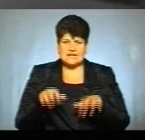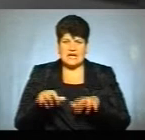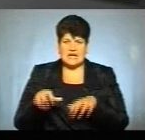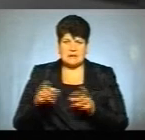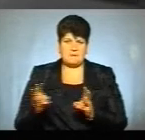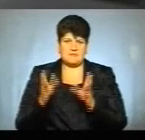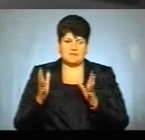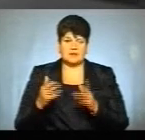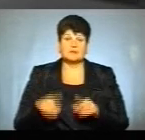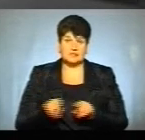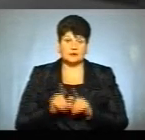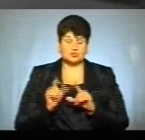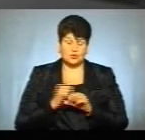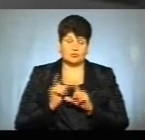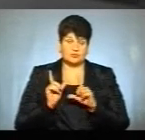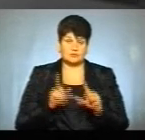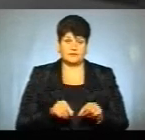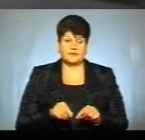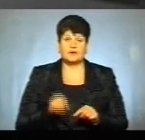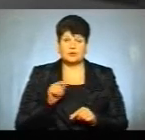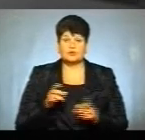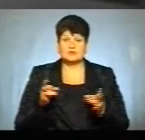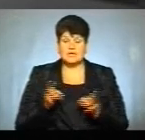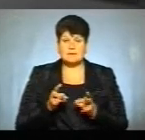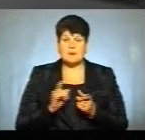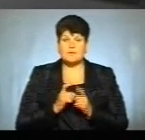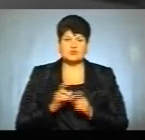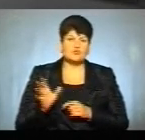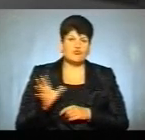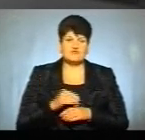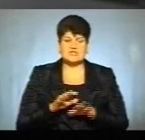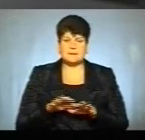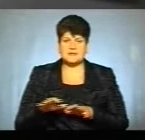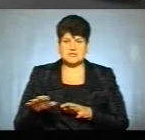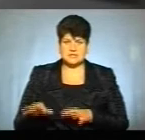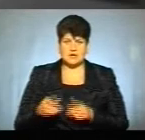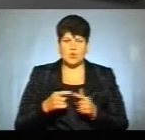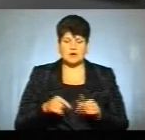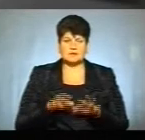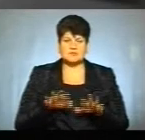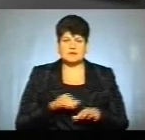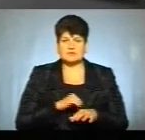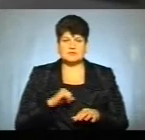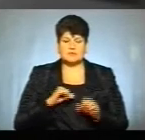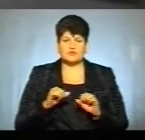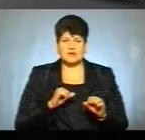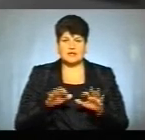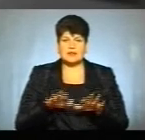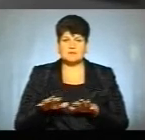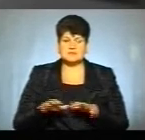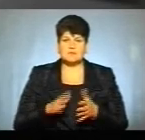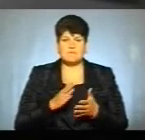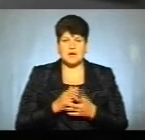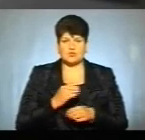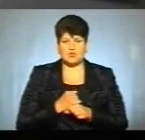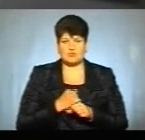згріб і підпалив. І ми туди рейди так само робимо. Через те треба боротися у всіх місцях. Усі органи місцевого самоврядування на місцях мають